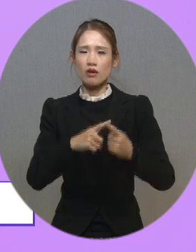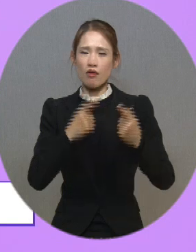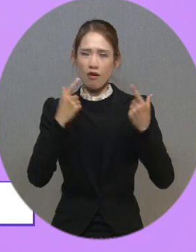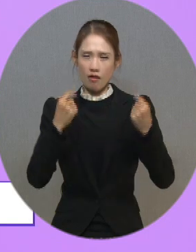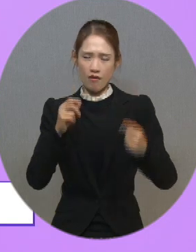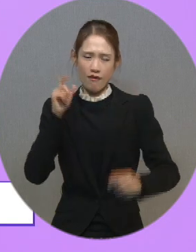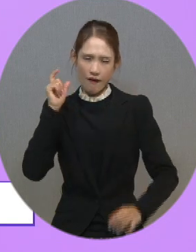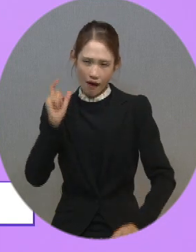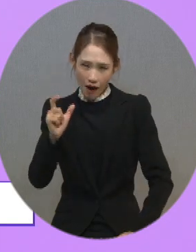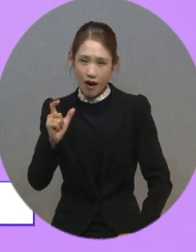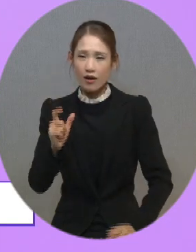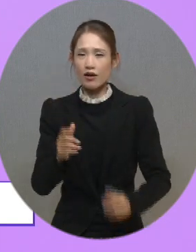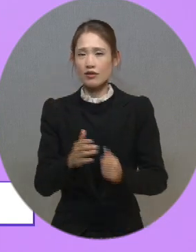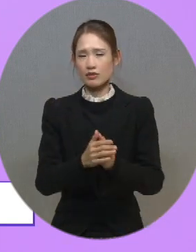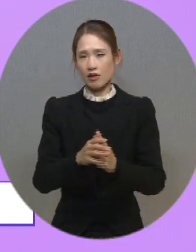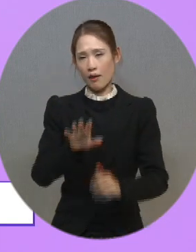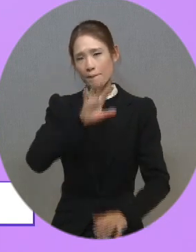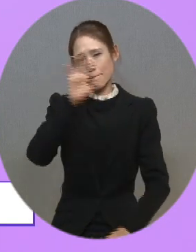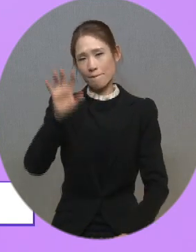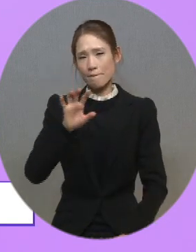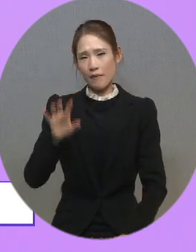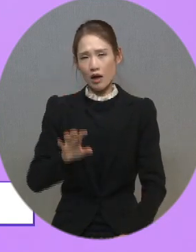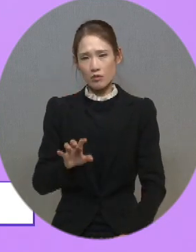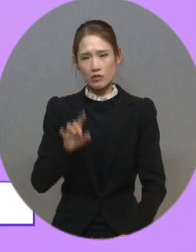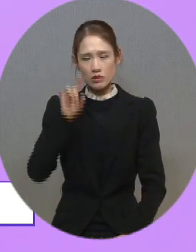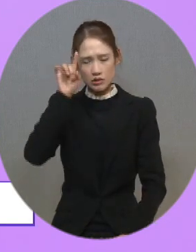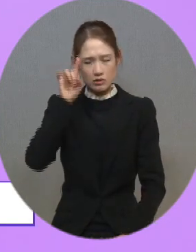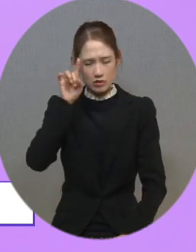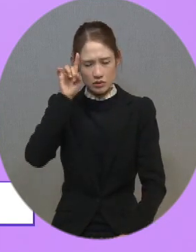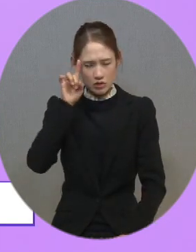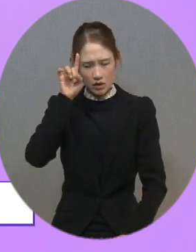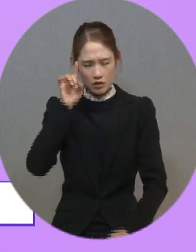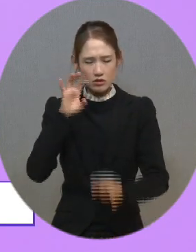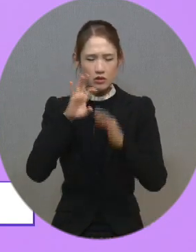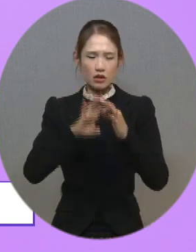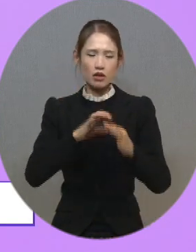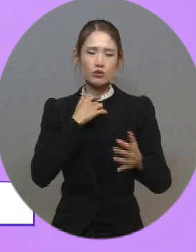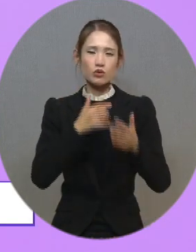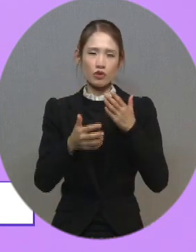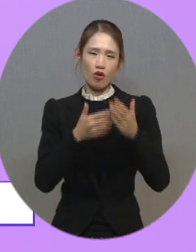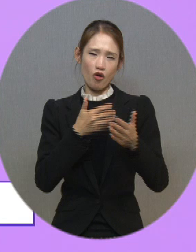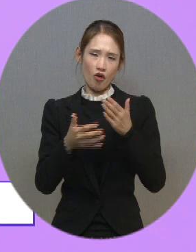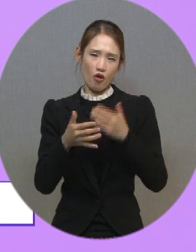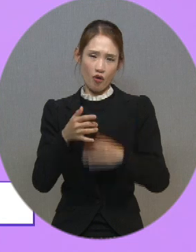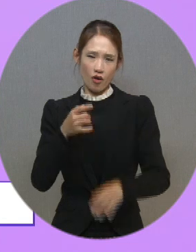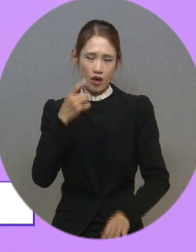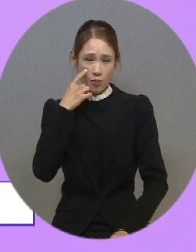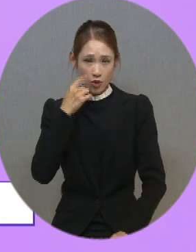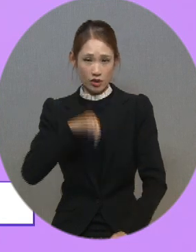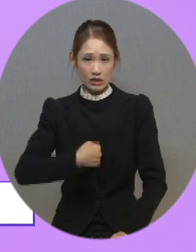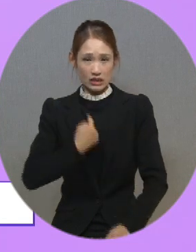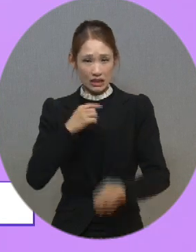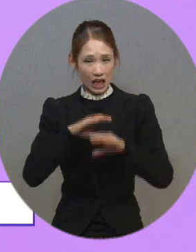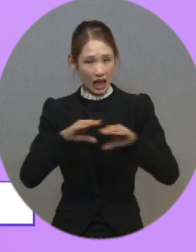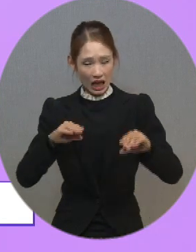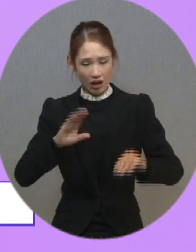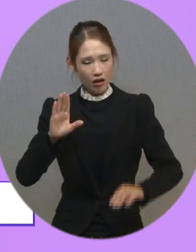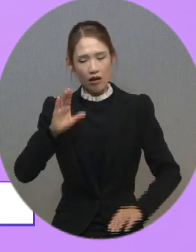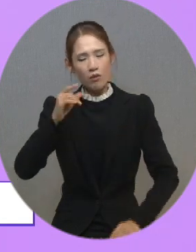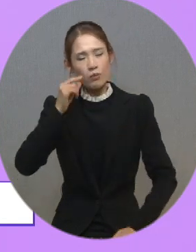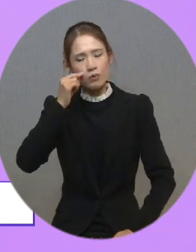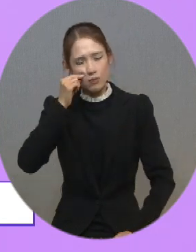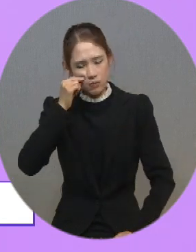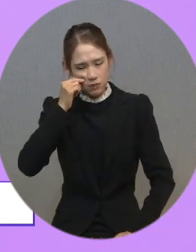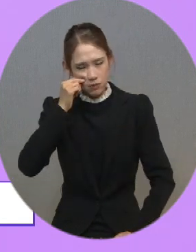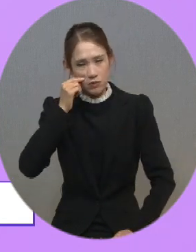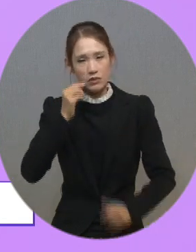잠재력임에도 불구하고 반복적으로 트라우마를 경험하다 보면 이제 혼자서 스스로 해결할 수 없는 지경에 이르게